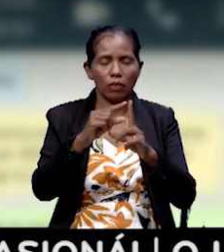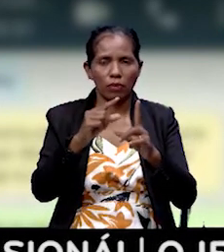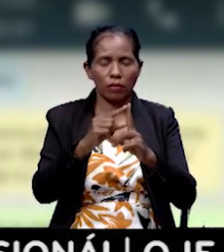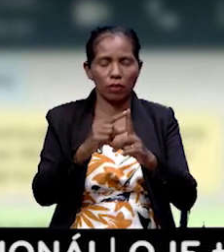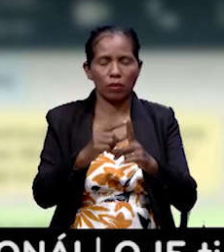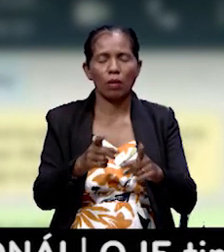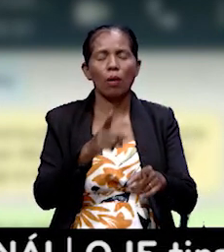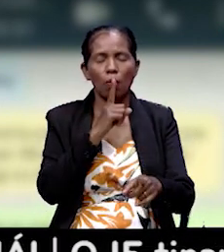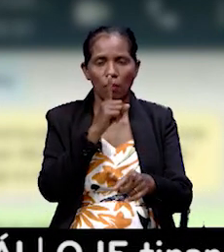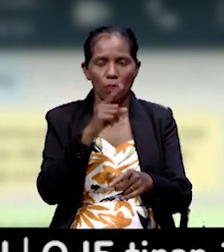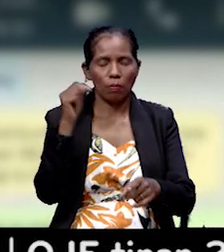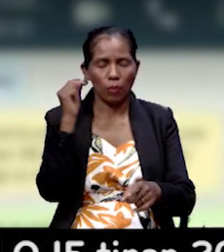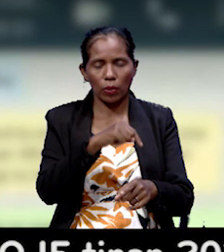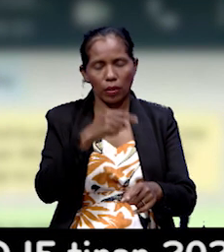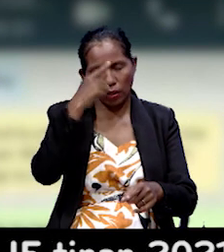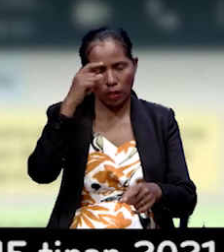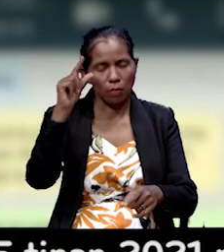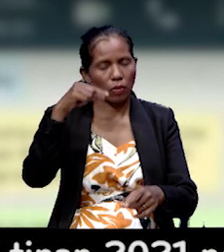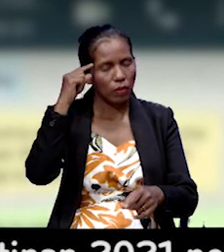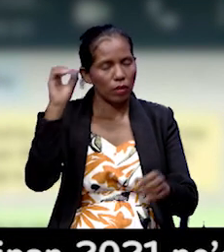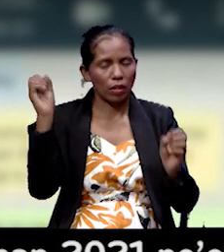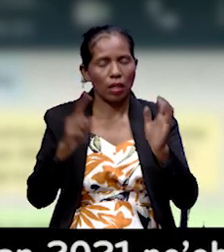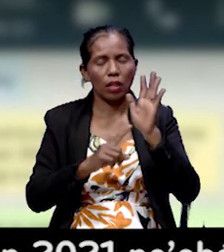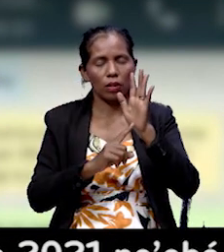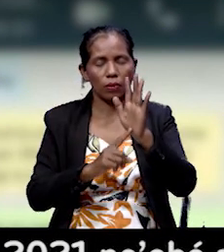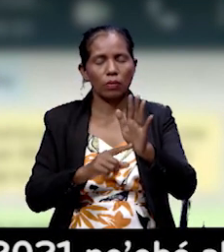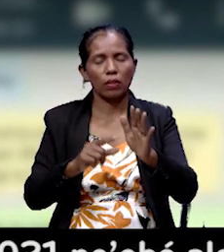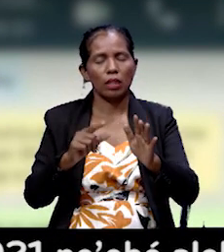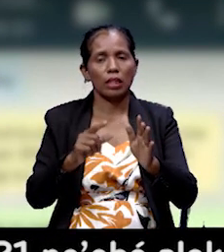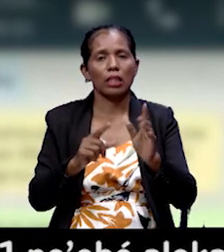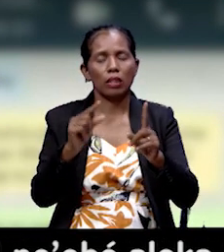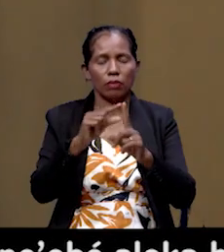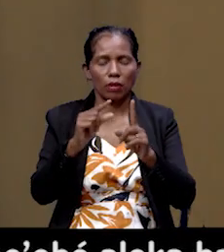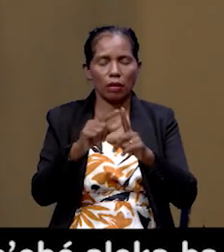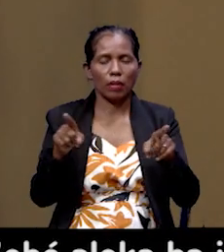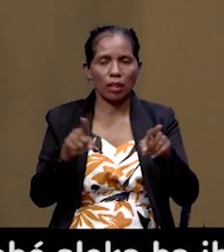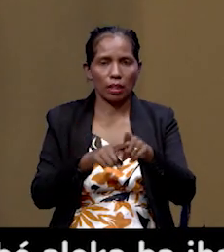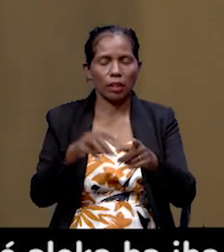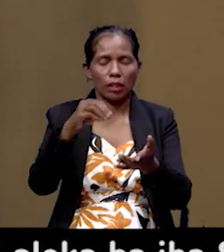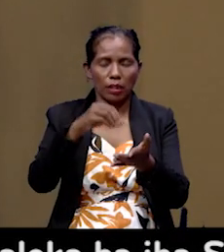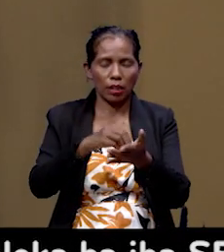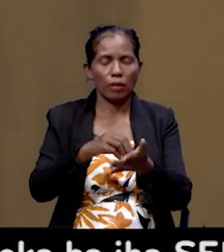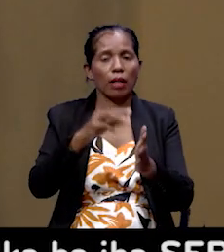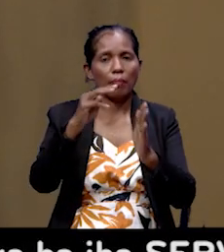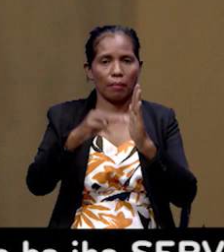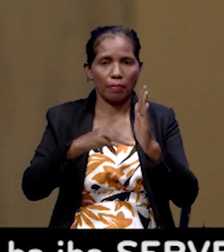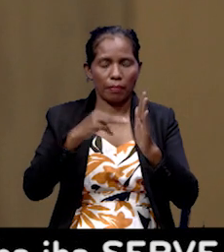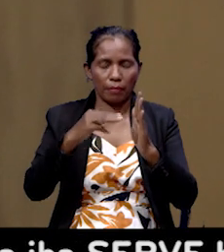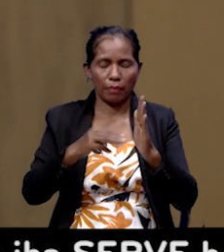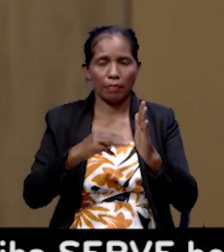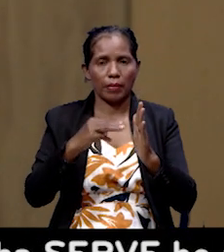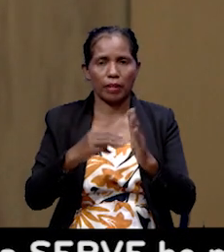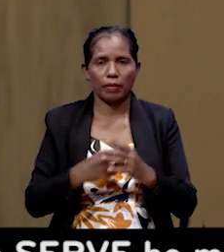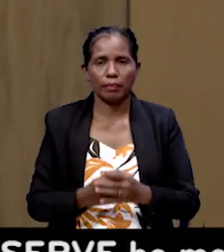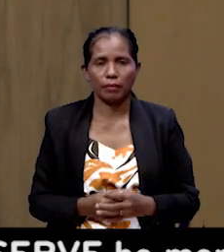falsa carruax Tama gobernante ne Nunca fosse linguagem Neberanesan Publica e a mídia social Fátima Pereira Elugayo